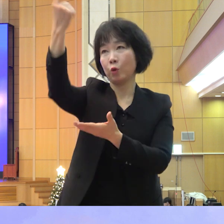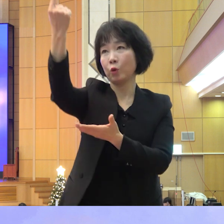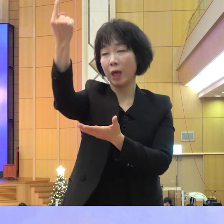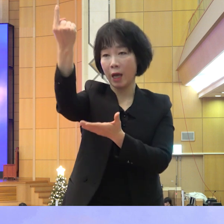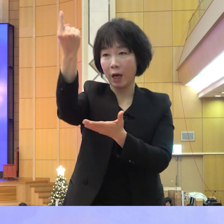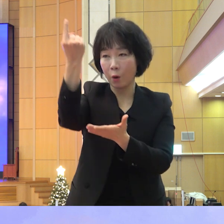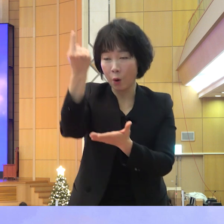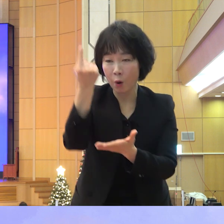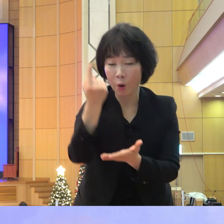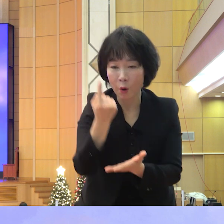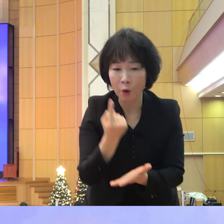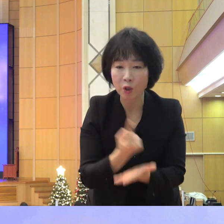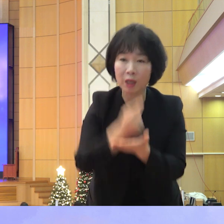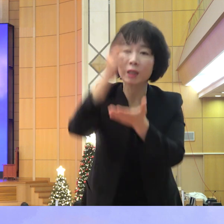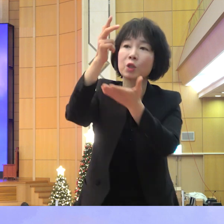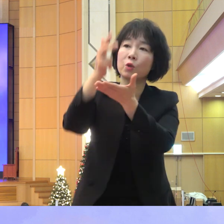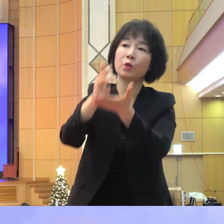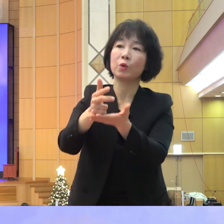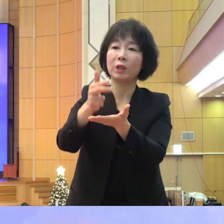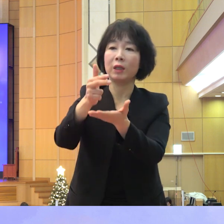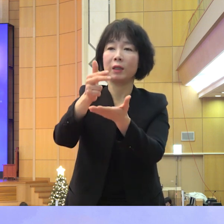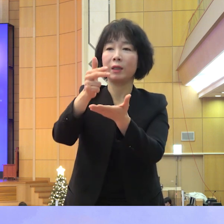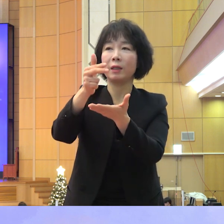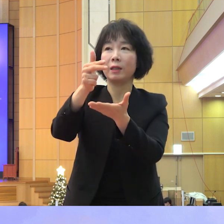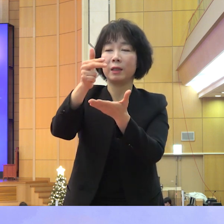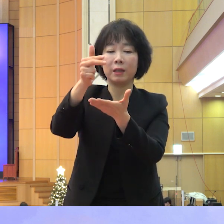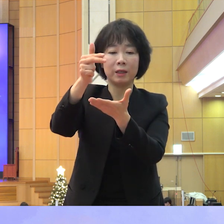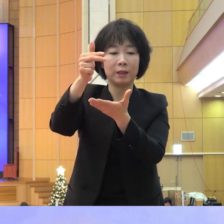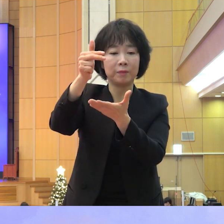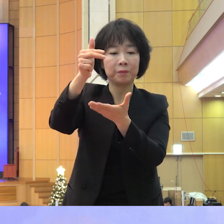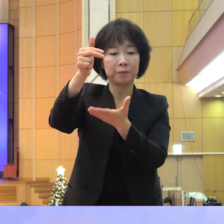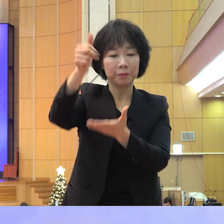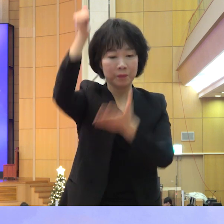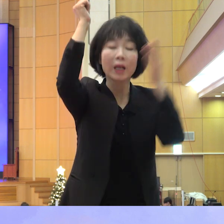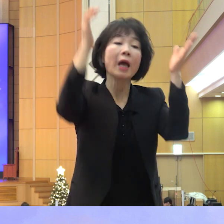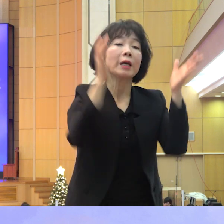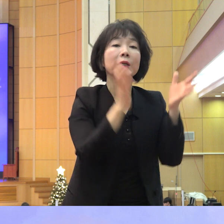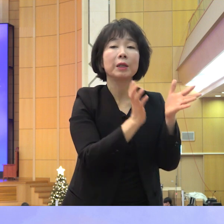영광 중에 오실 주님